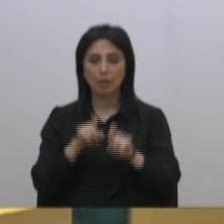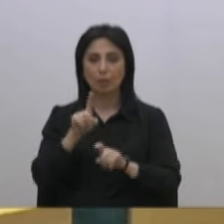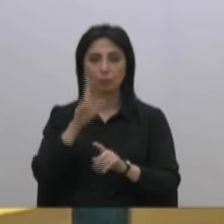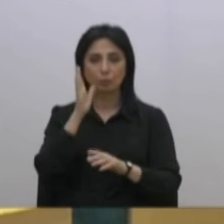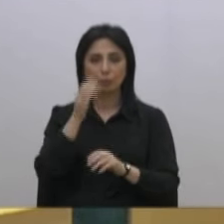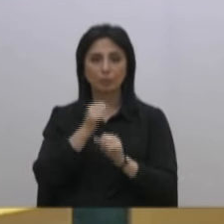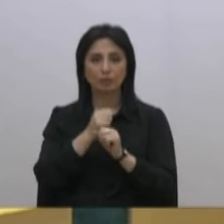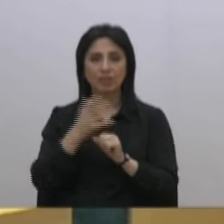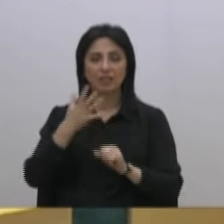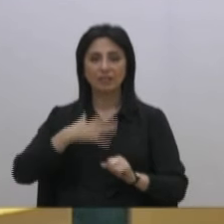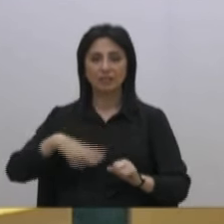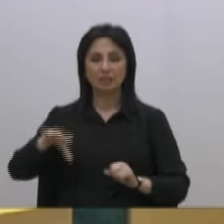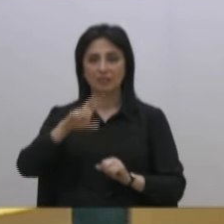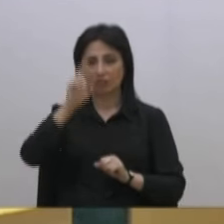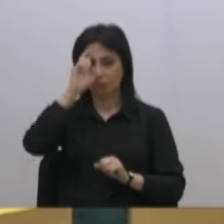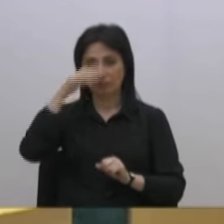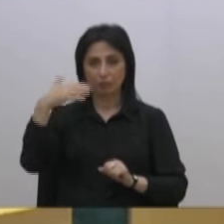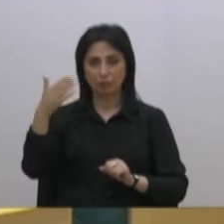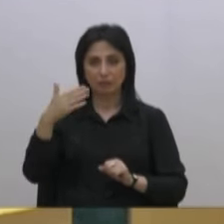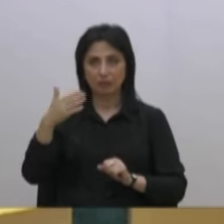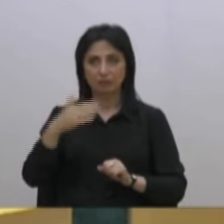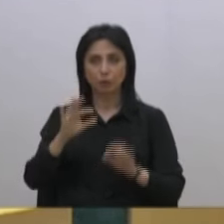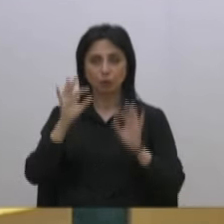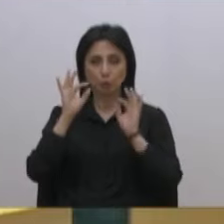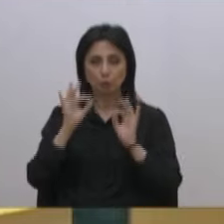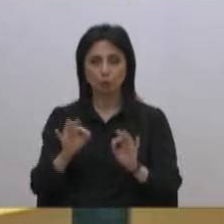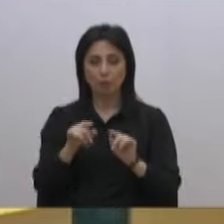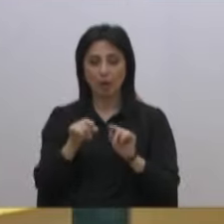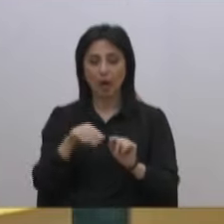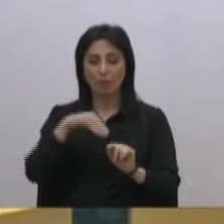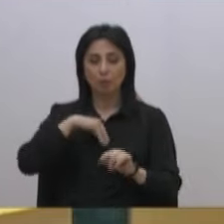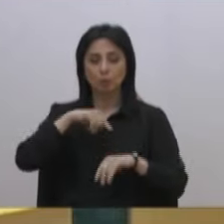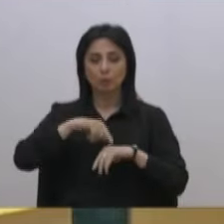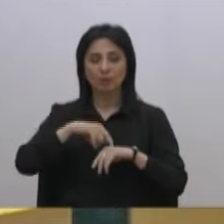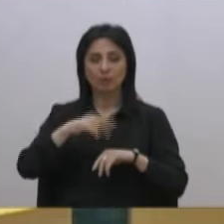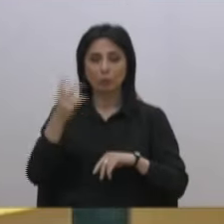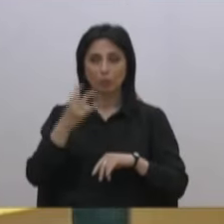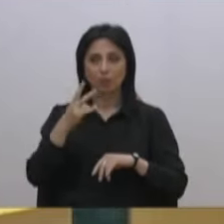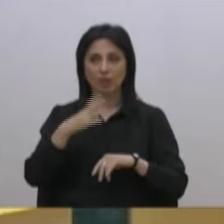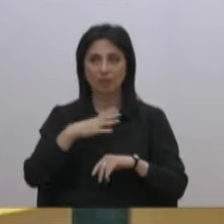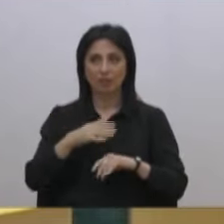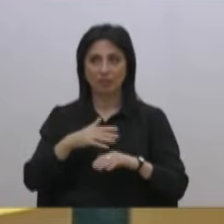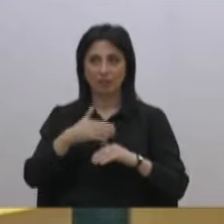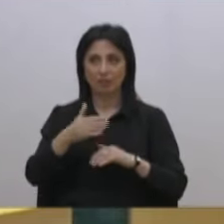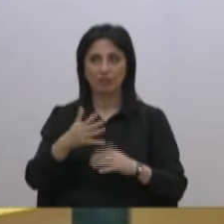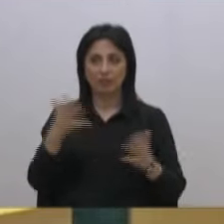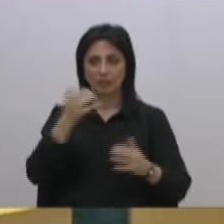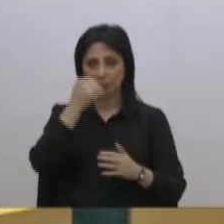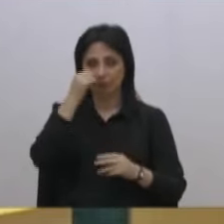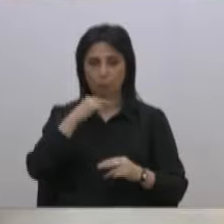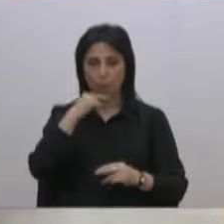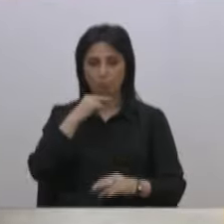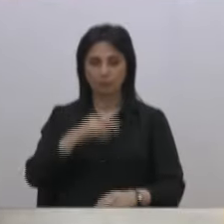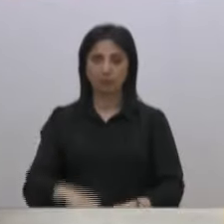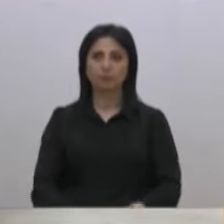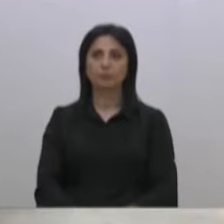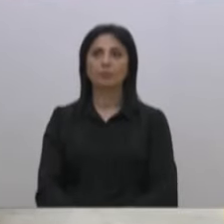გადაიდგება საქართველოს მთავრობის მხრიდან, სწორედ ამ სულისკვეთებით იქნება გამშველებული. მოგერმეს მადლობა ყურადღებისთვის.